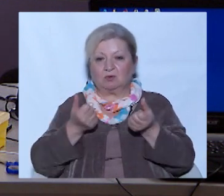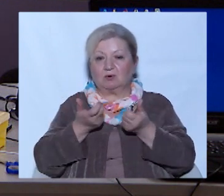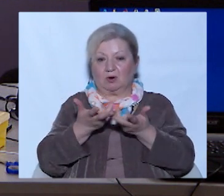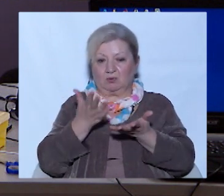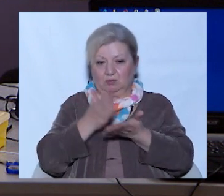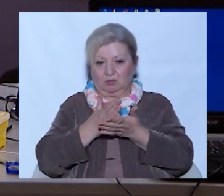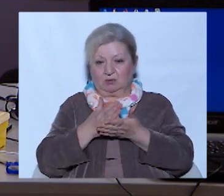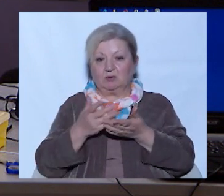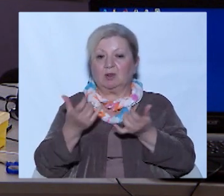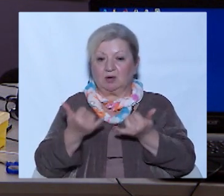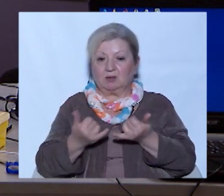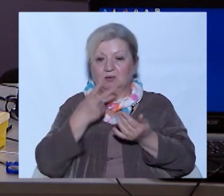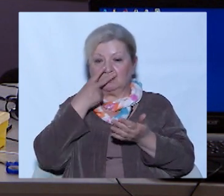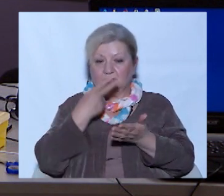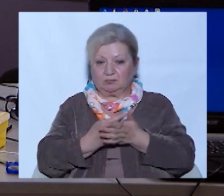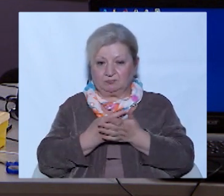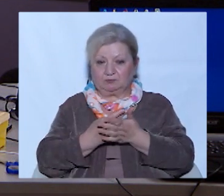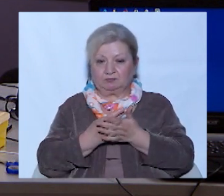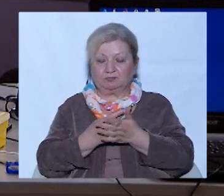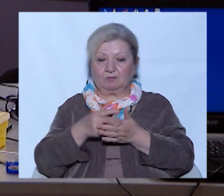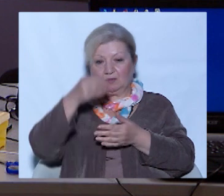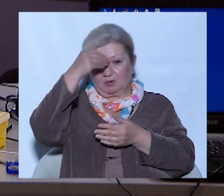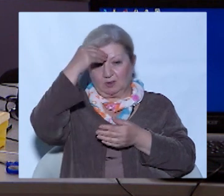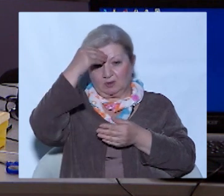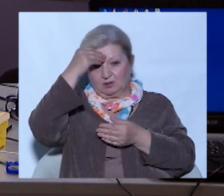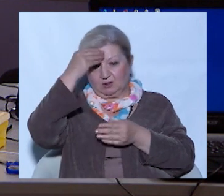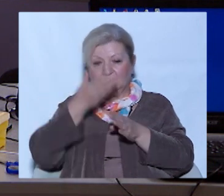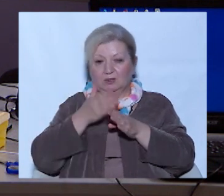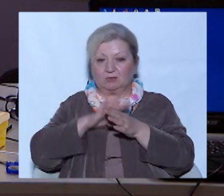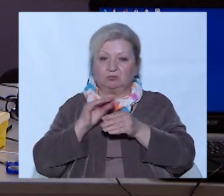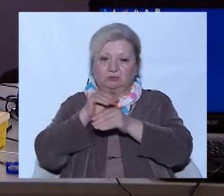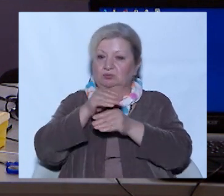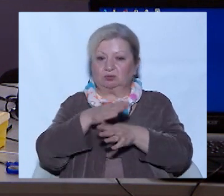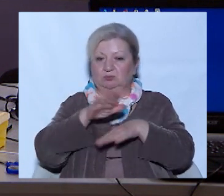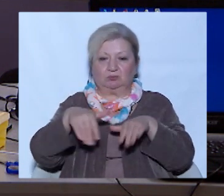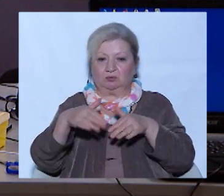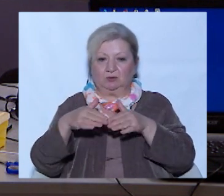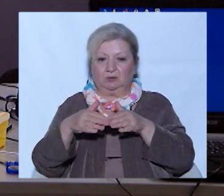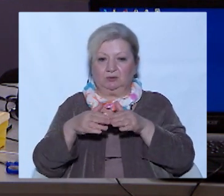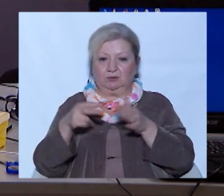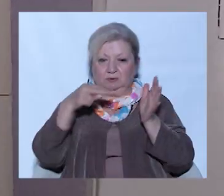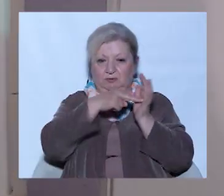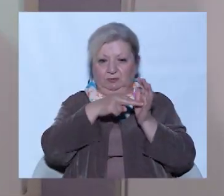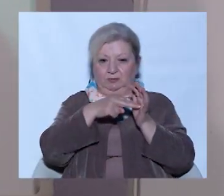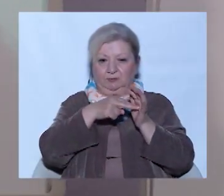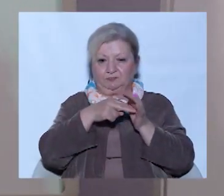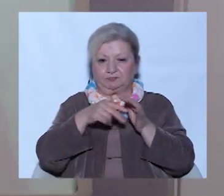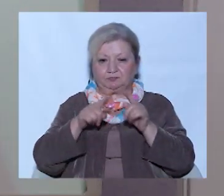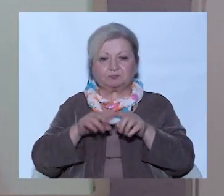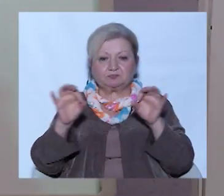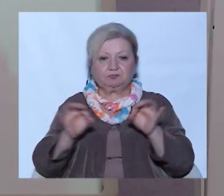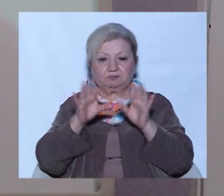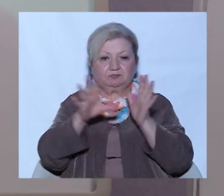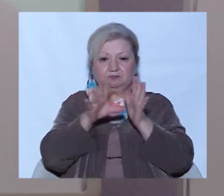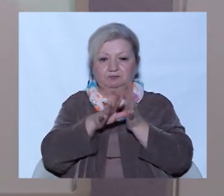ხვიათა რაოდენობას. ეხლა შესაბამისად წარმოვიდგინოთ, რომ ჯერ დატვირთვები არ აქვს